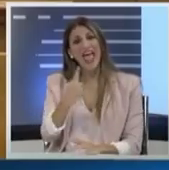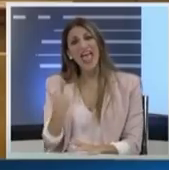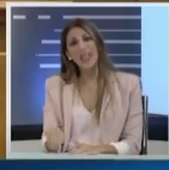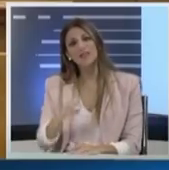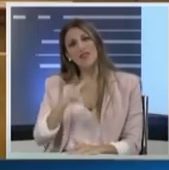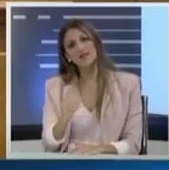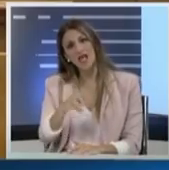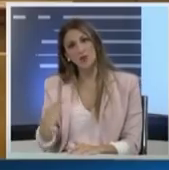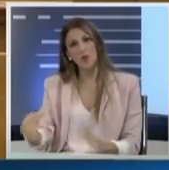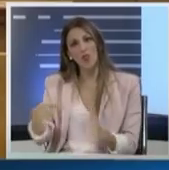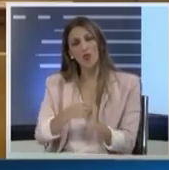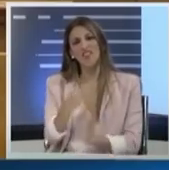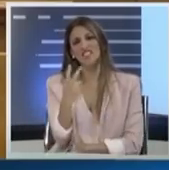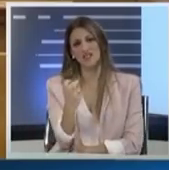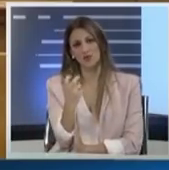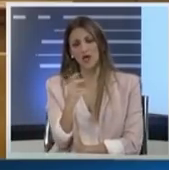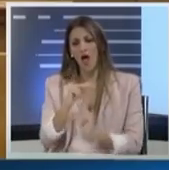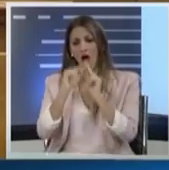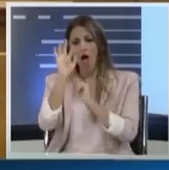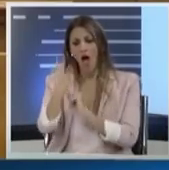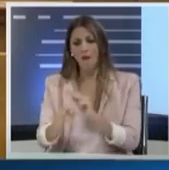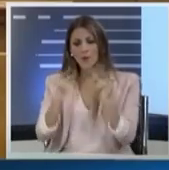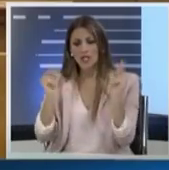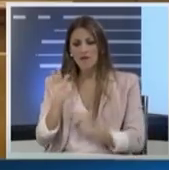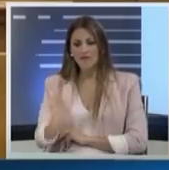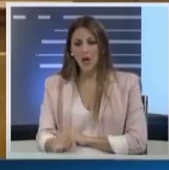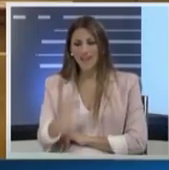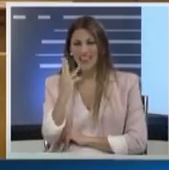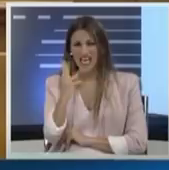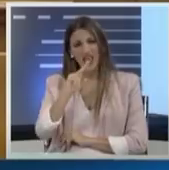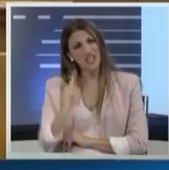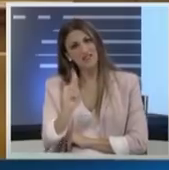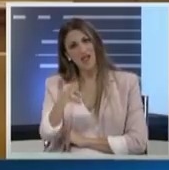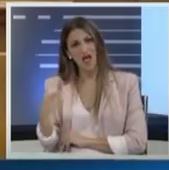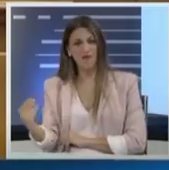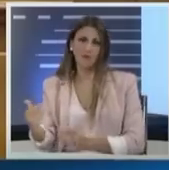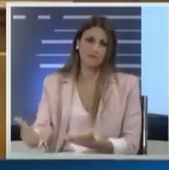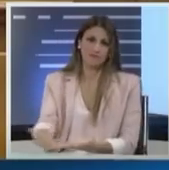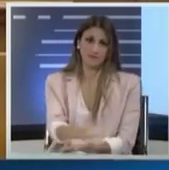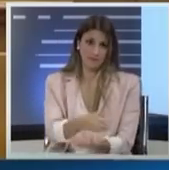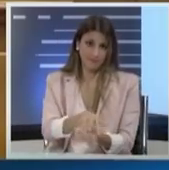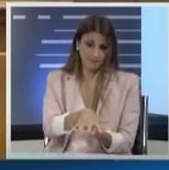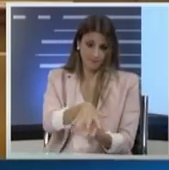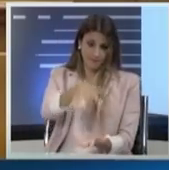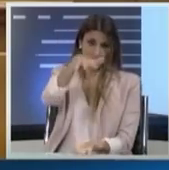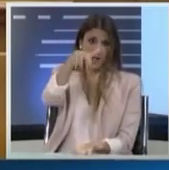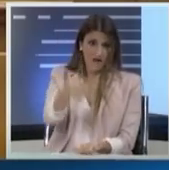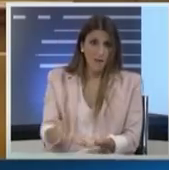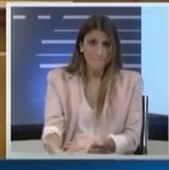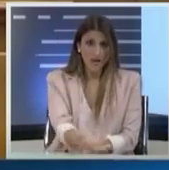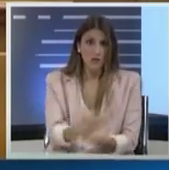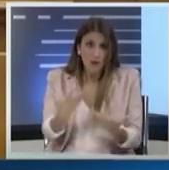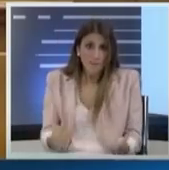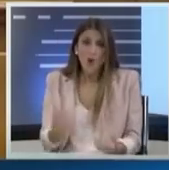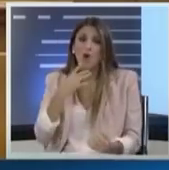το 20 και ούτω καθεξής, πάνω από τα 3 δισεκατομμύρια θα φτάσει αυτός ο δημοσιονομικός χώρος, με δεδομένα αυτά τα πλεονάσματα, με βάση